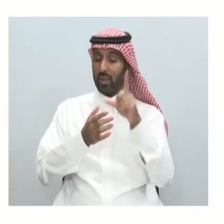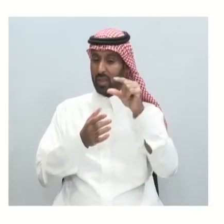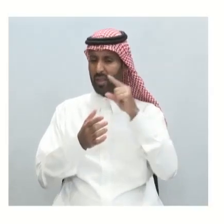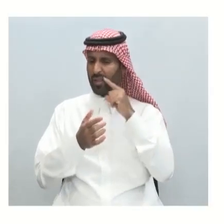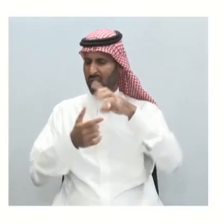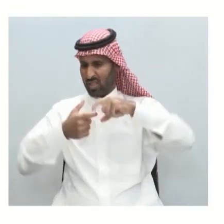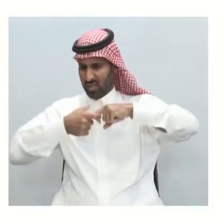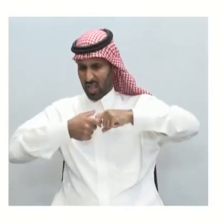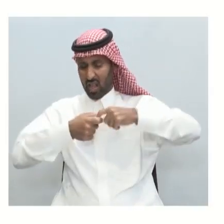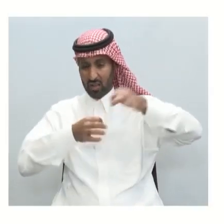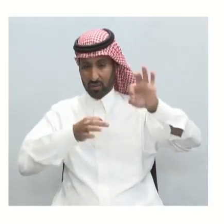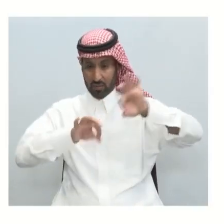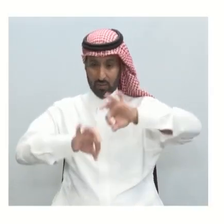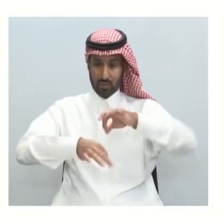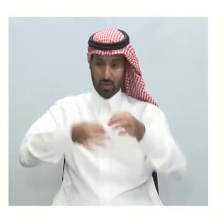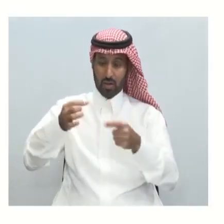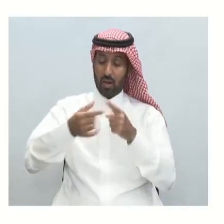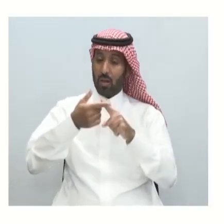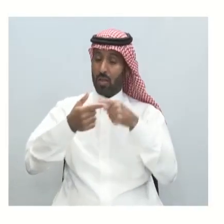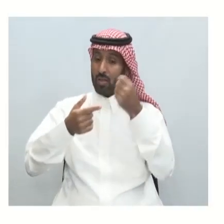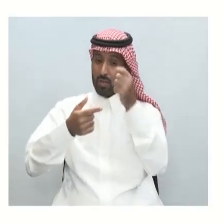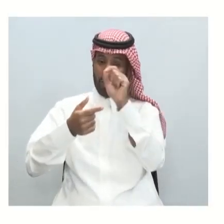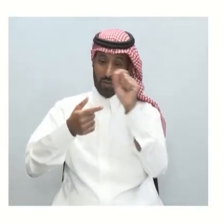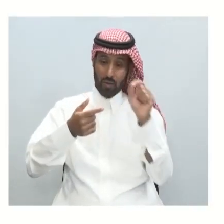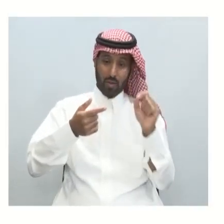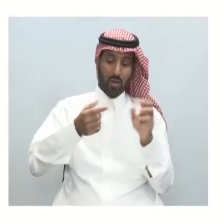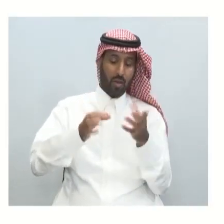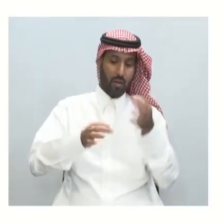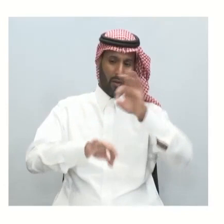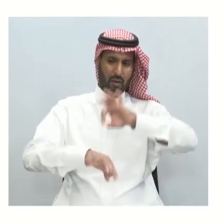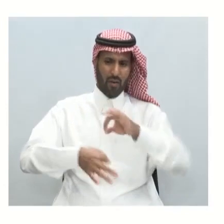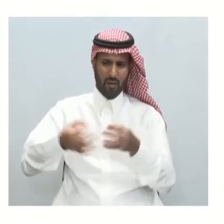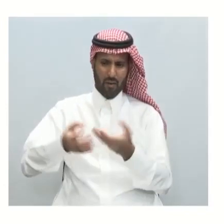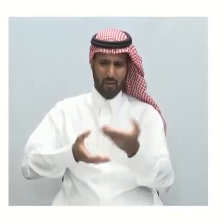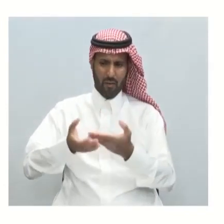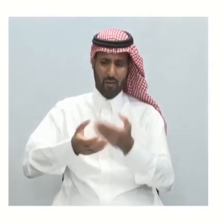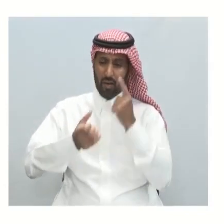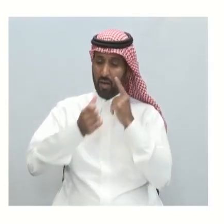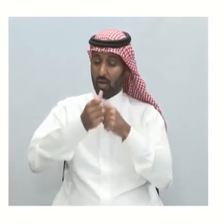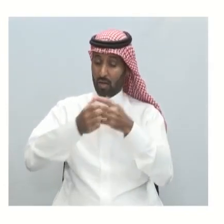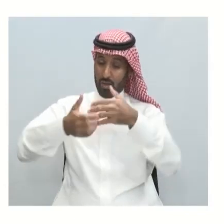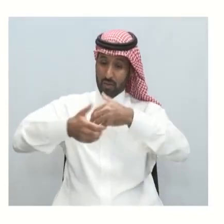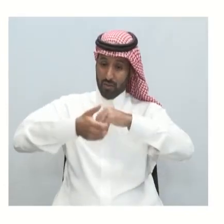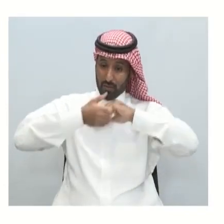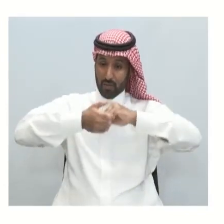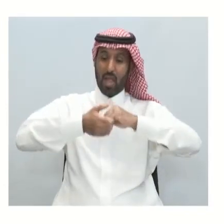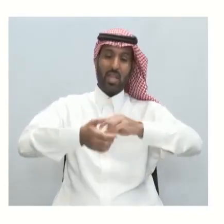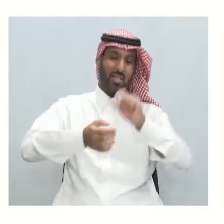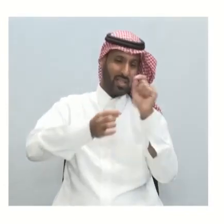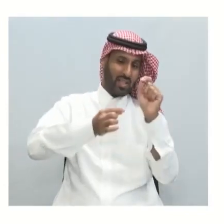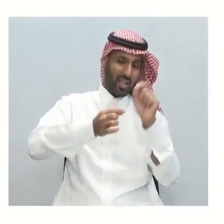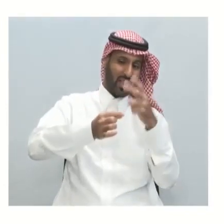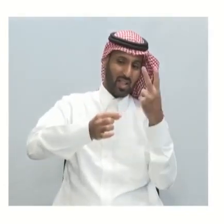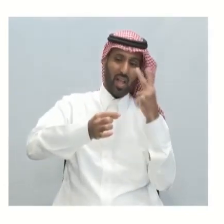الترابط الكيميائي بين الذرتين ما نسبه الصفه الايونيه في الرابطه التي تنتج عن اتحاد ذرتين فرق